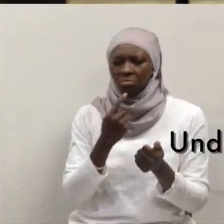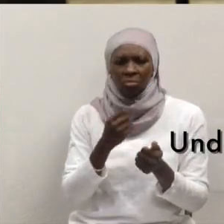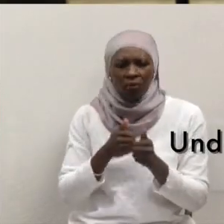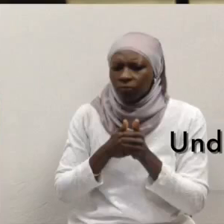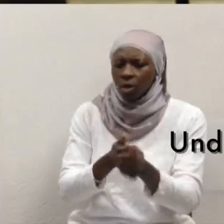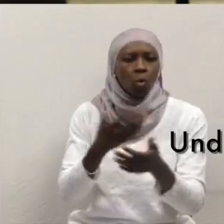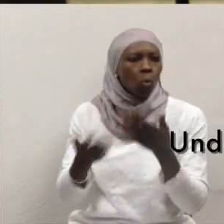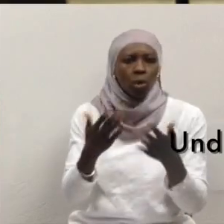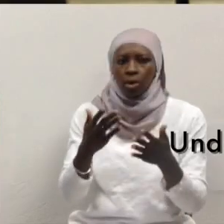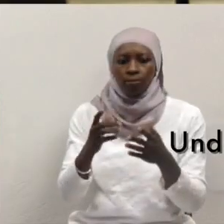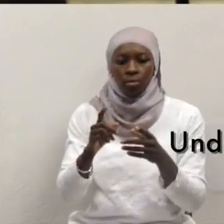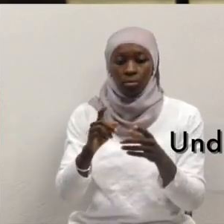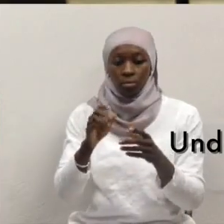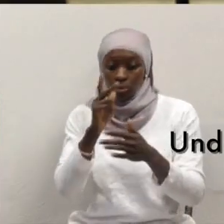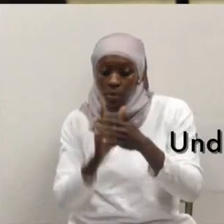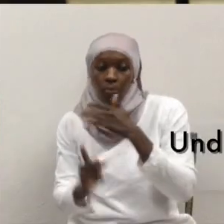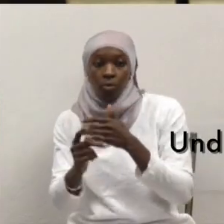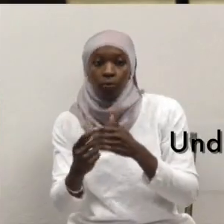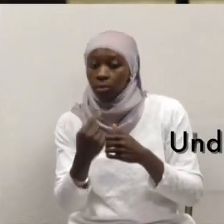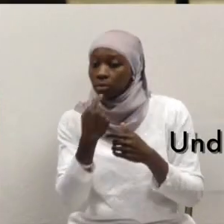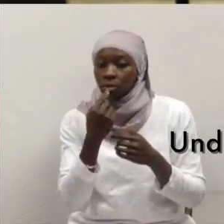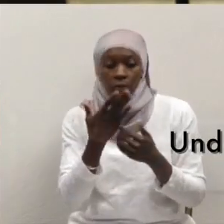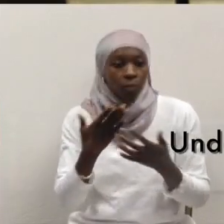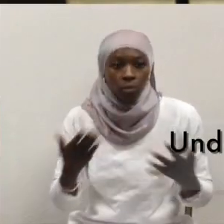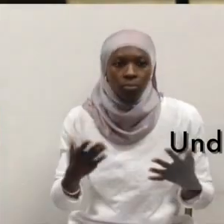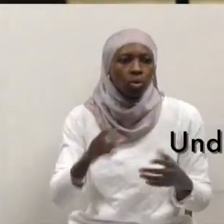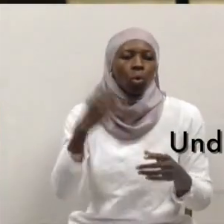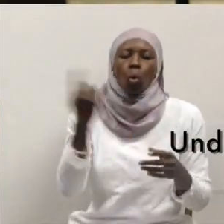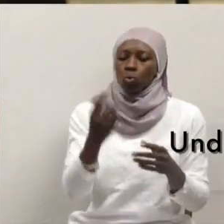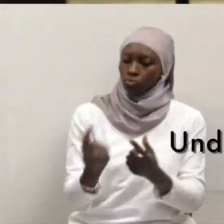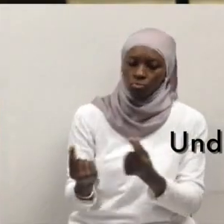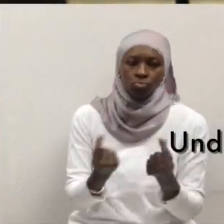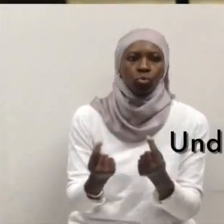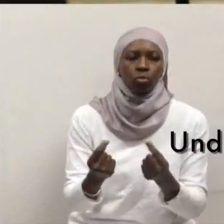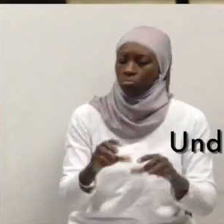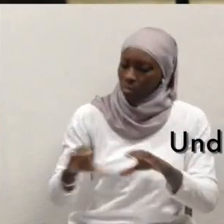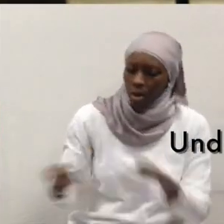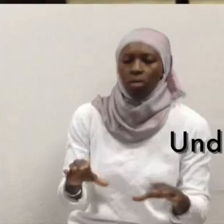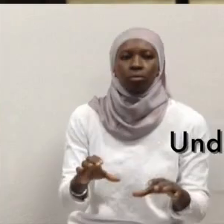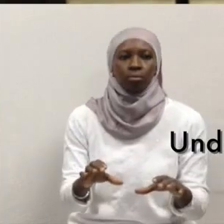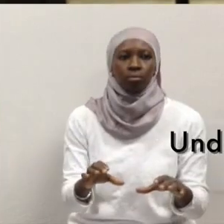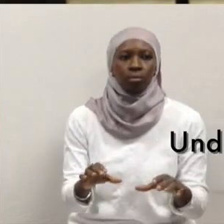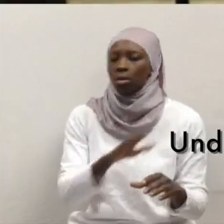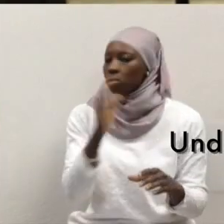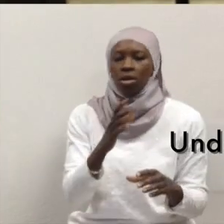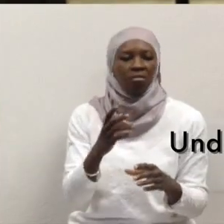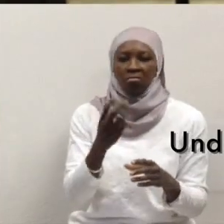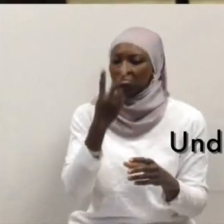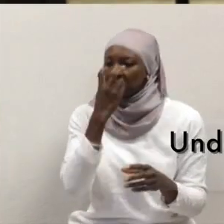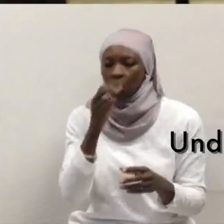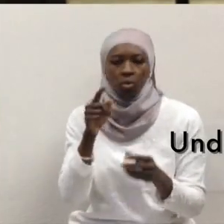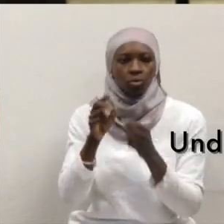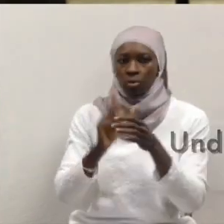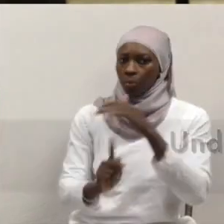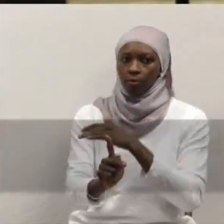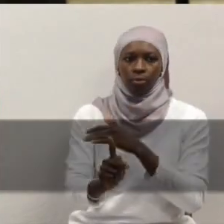He always questioned others who challenged the Prophet. But he never questioned the Prophet ﷺ, and he never hesitated.